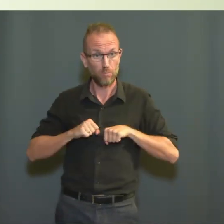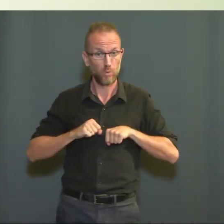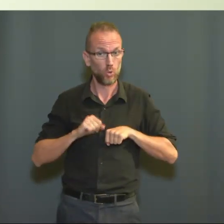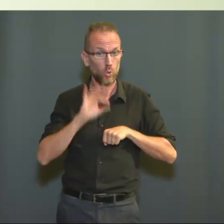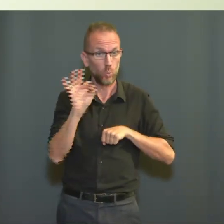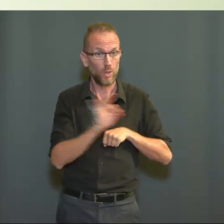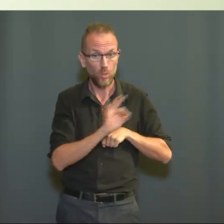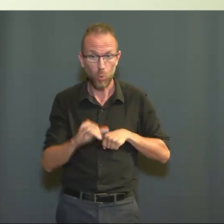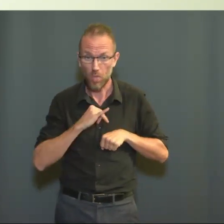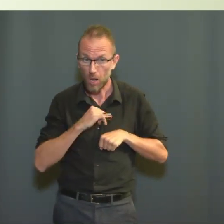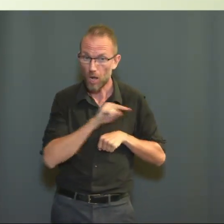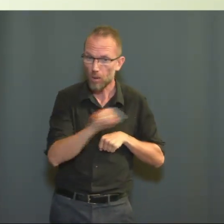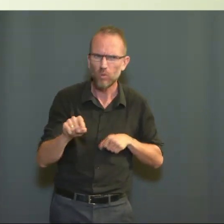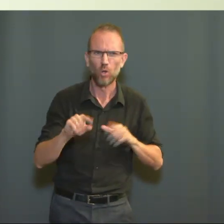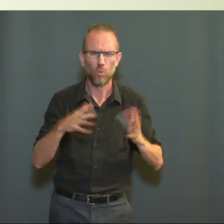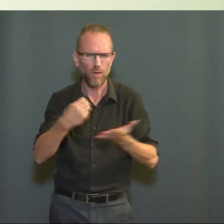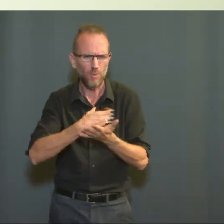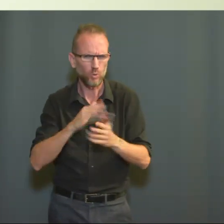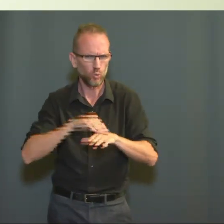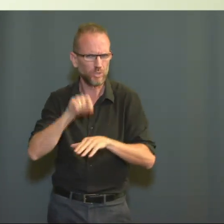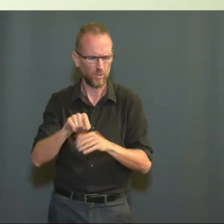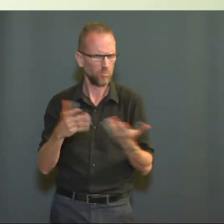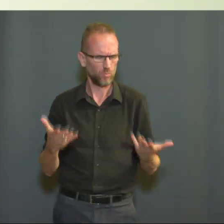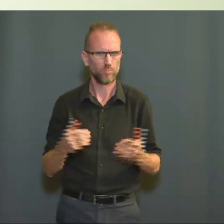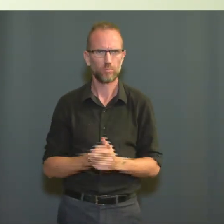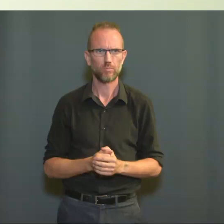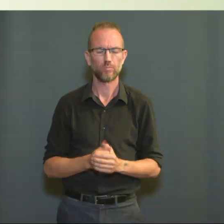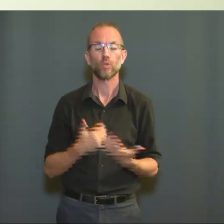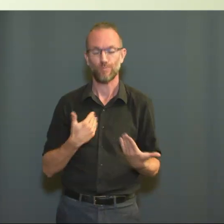Alors, très clairement, il y a eu des cas de recontamination ou de